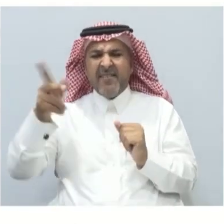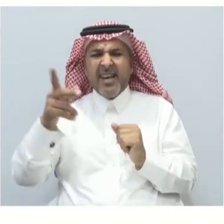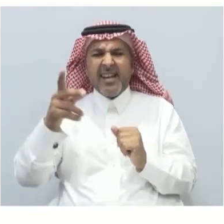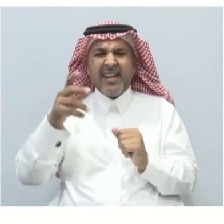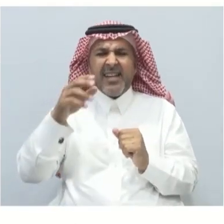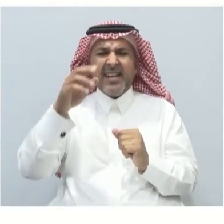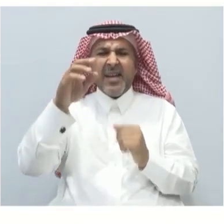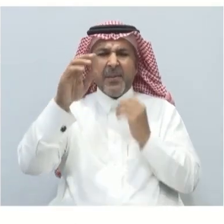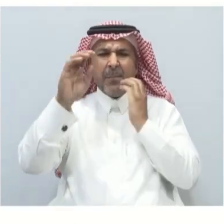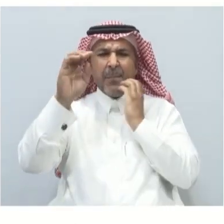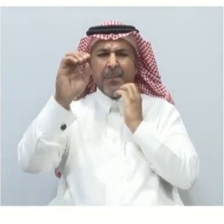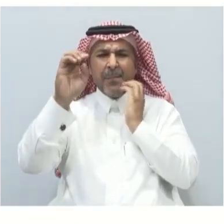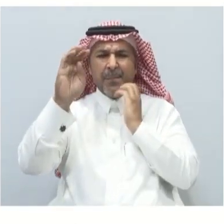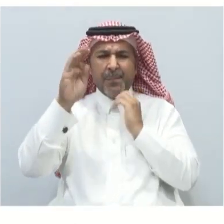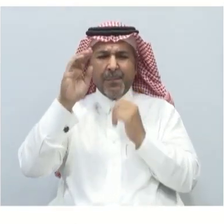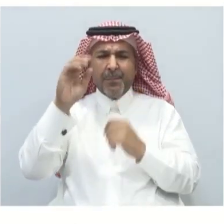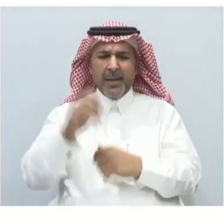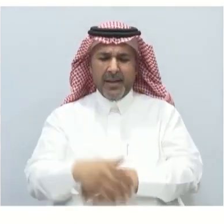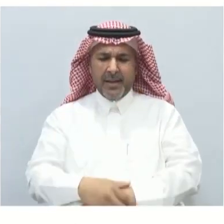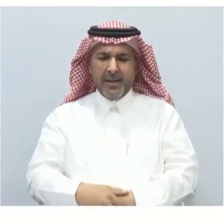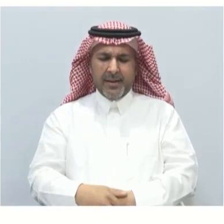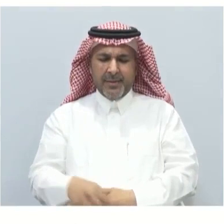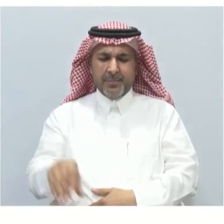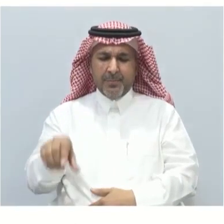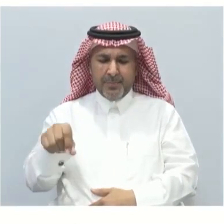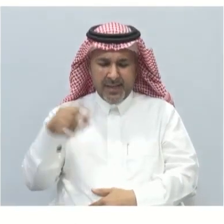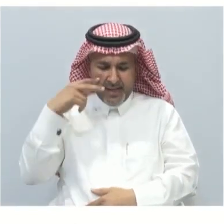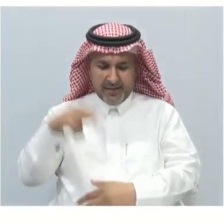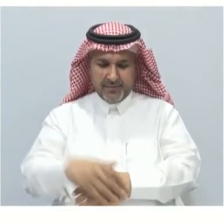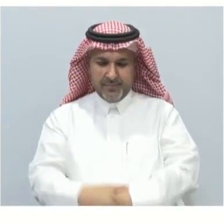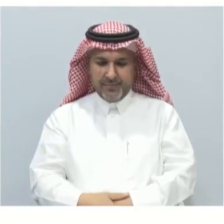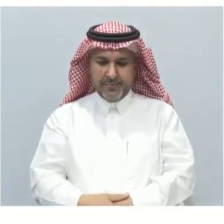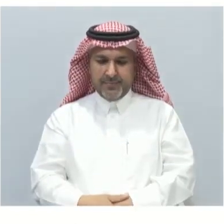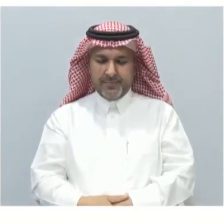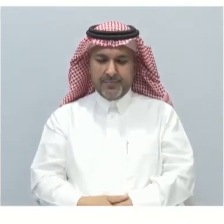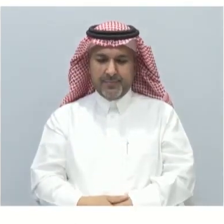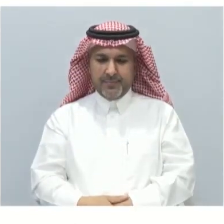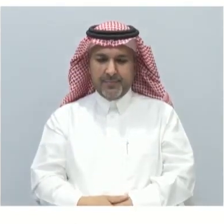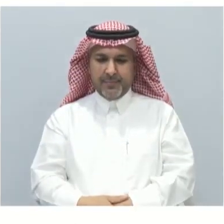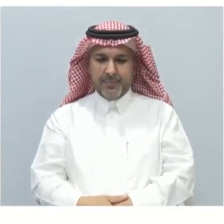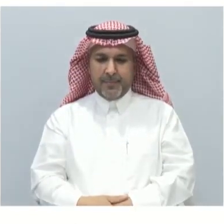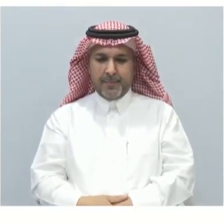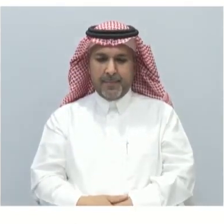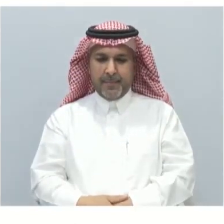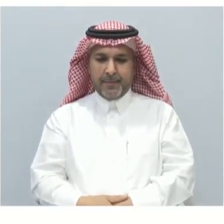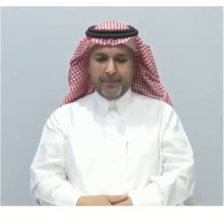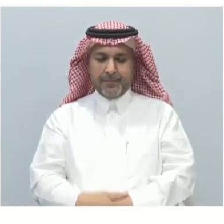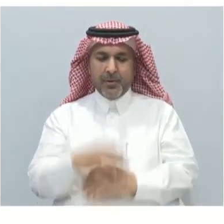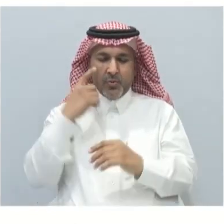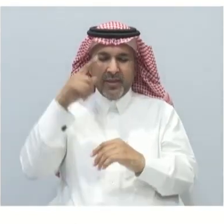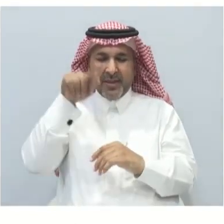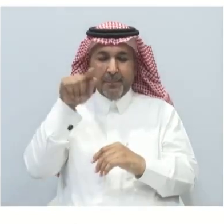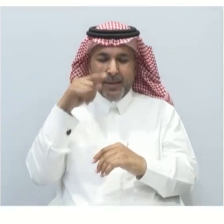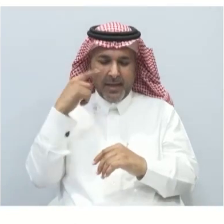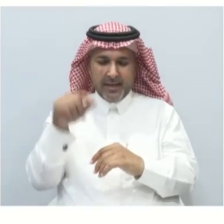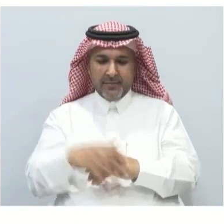كعدد ابتدائي وقسمنا الار على ان وضربنا ال n في تي يعني هذا